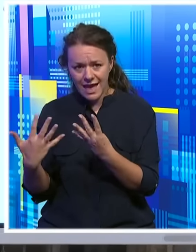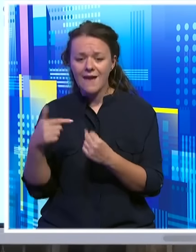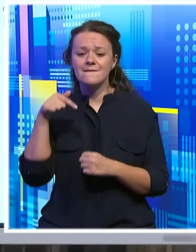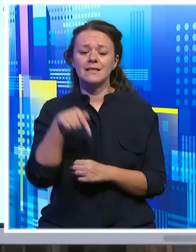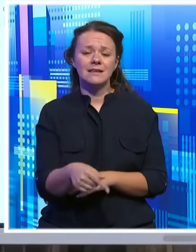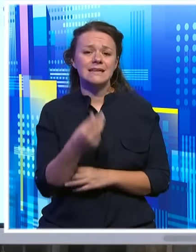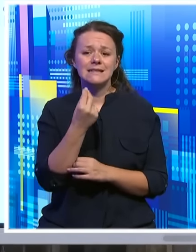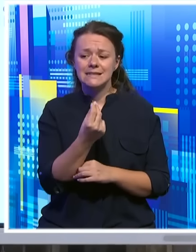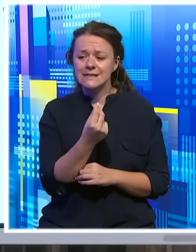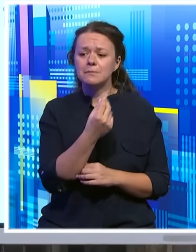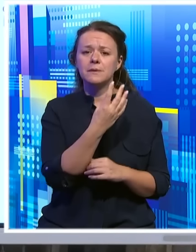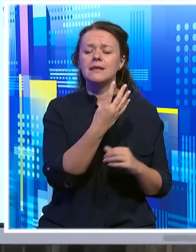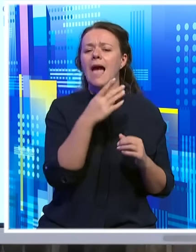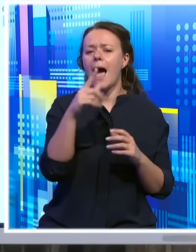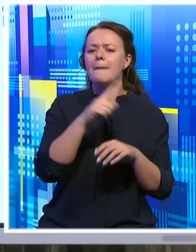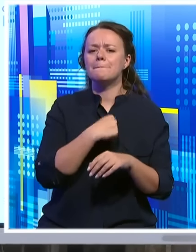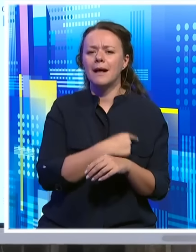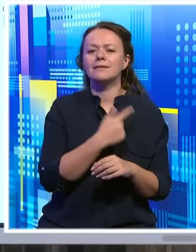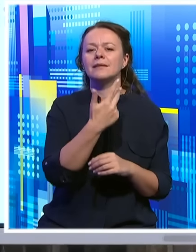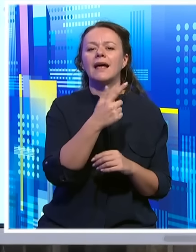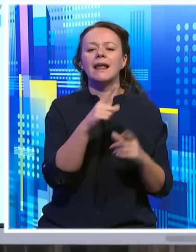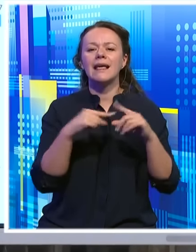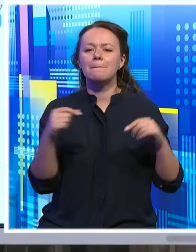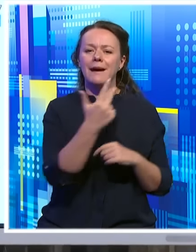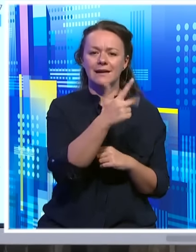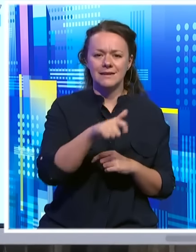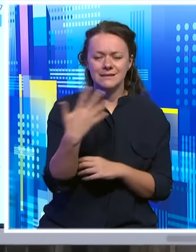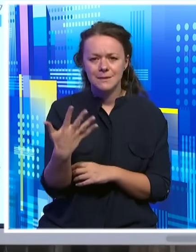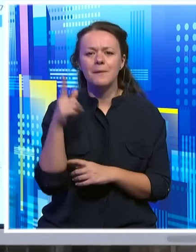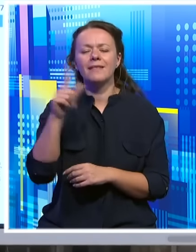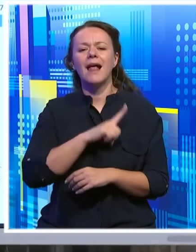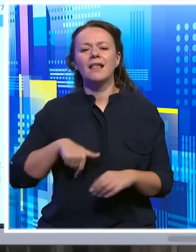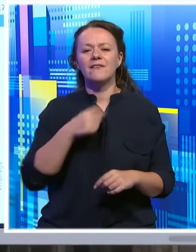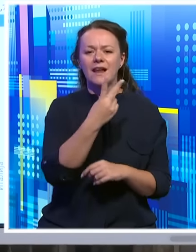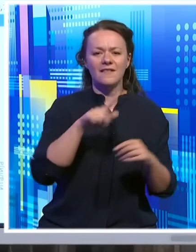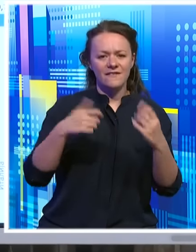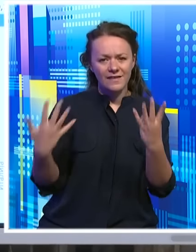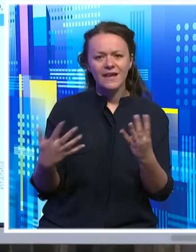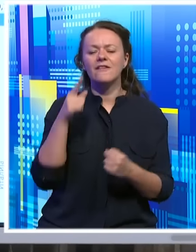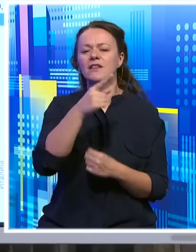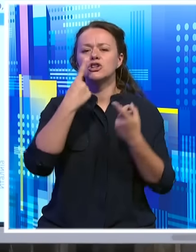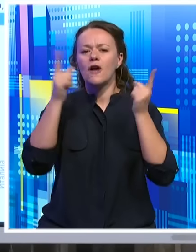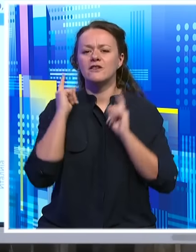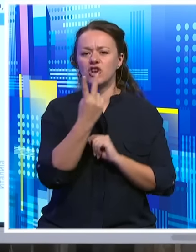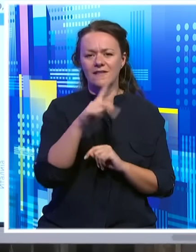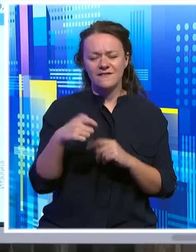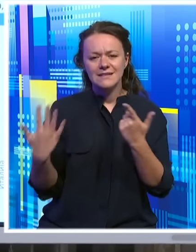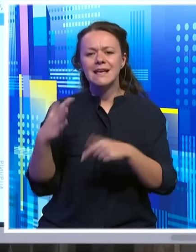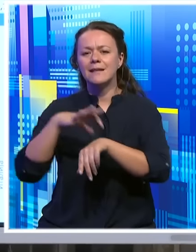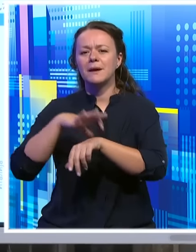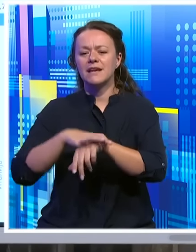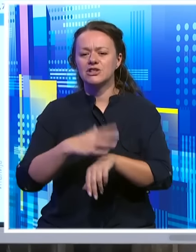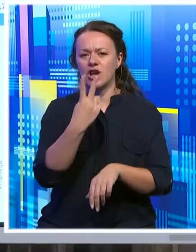4,7, Malte 4,6, Hrvatske 3,9, Kipra 3,5, Litvanije 2,9, Slovačke 2,7, Grčke